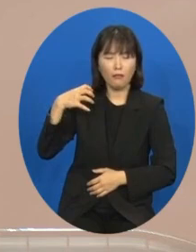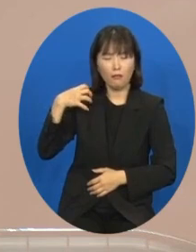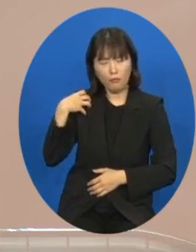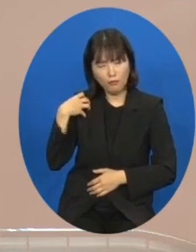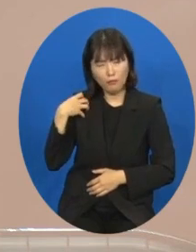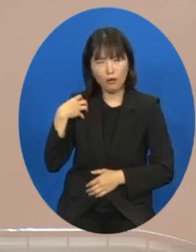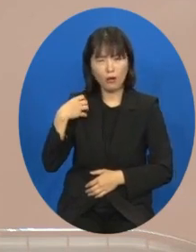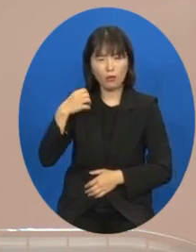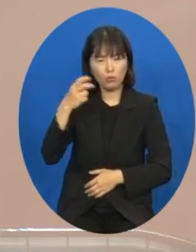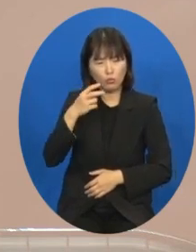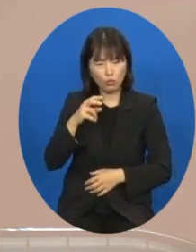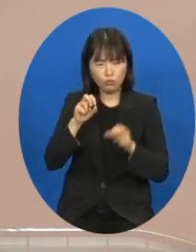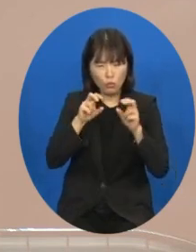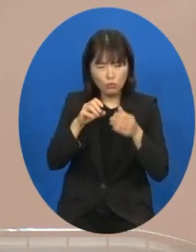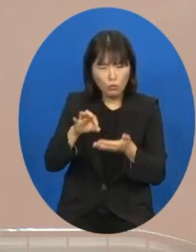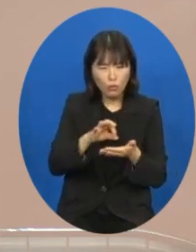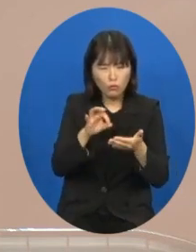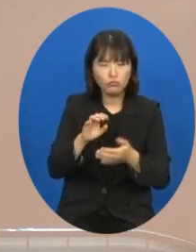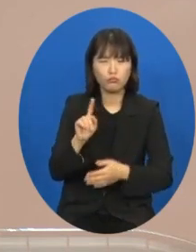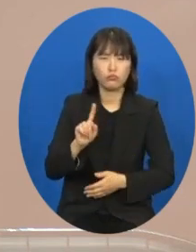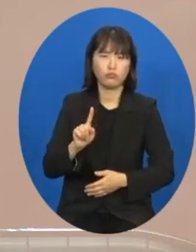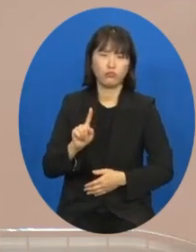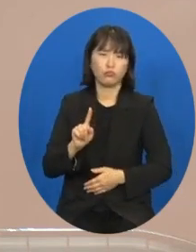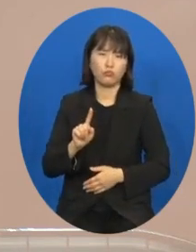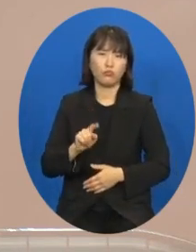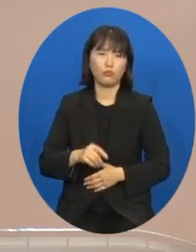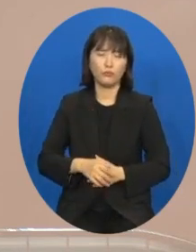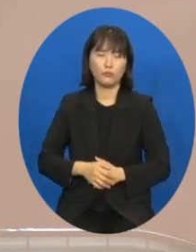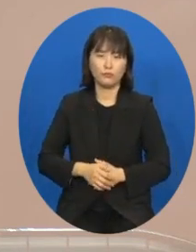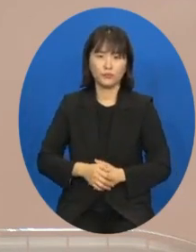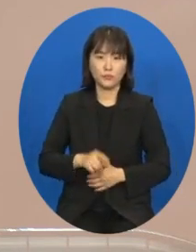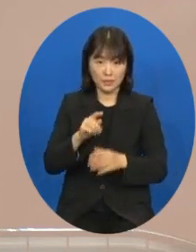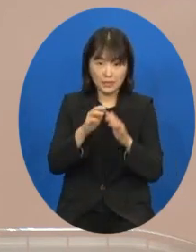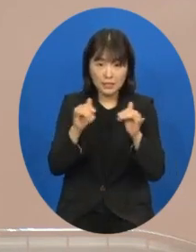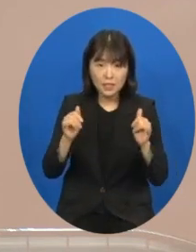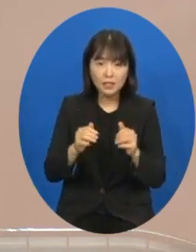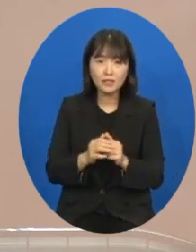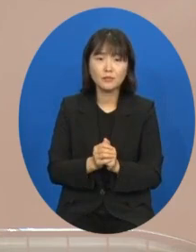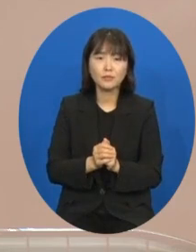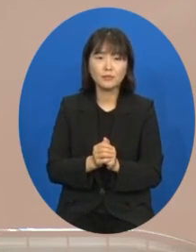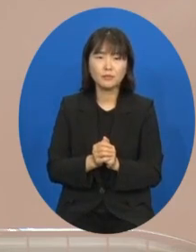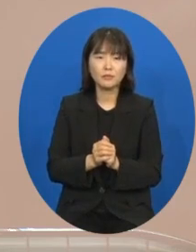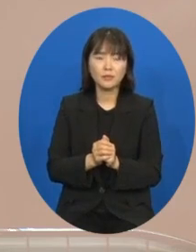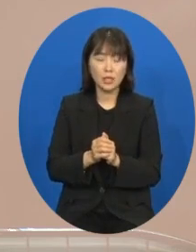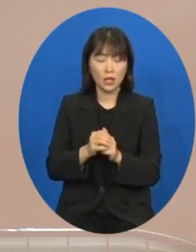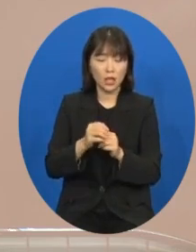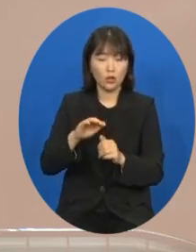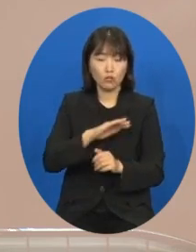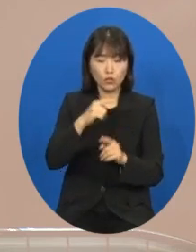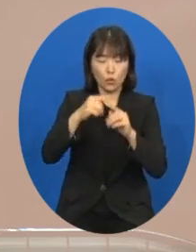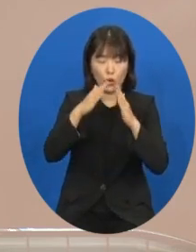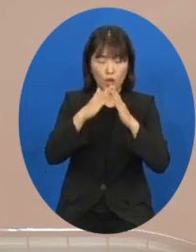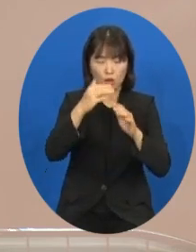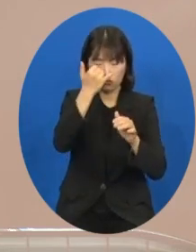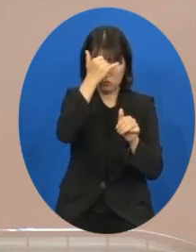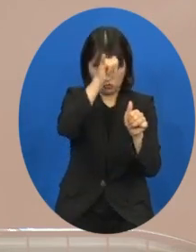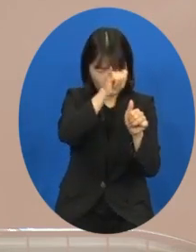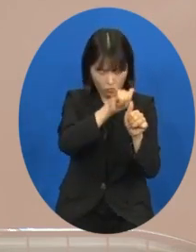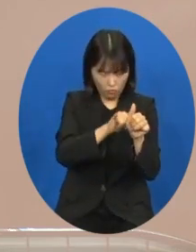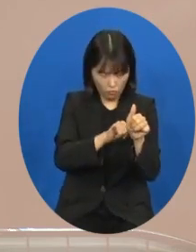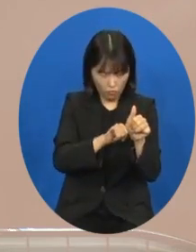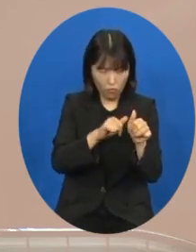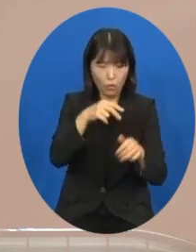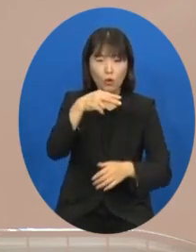또 무슨 선교 헌금이야. 이런 분은 아무리 이 교회에 충성하셔도